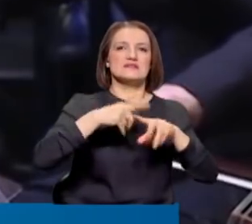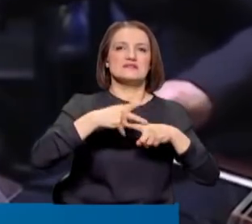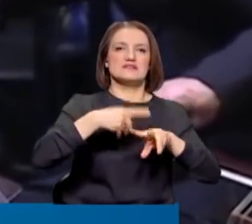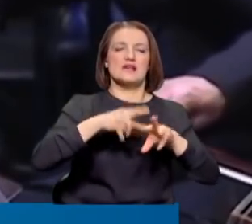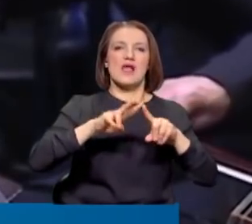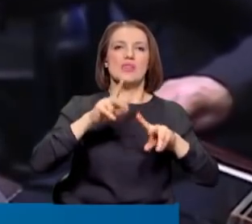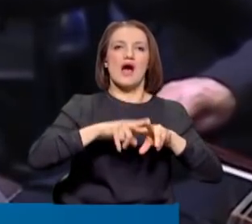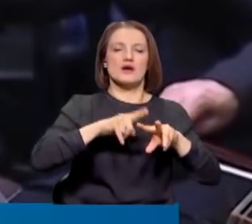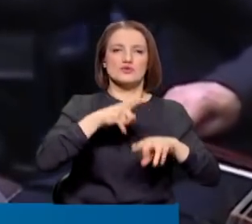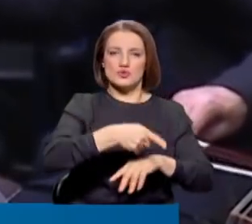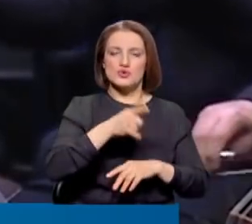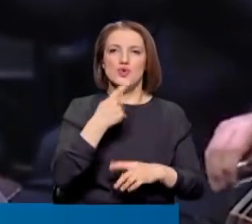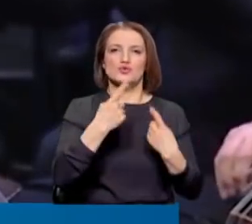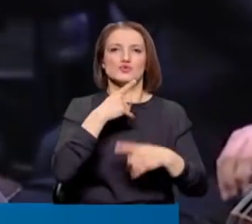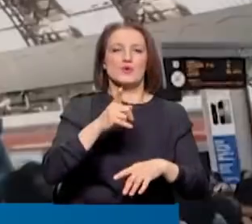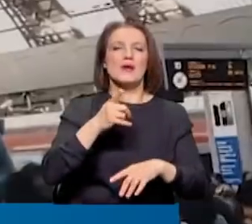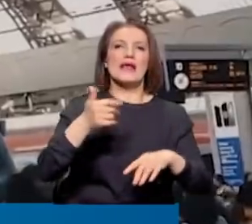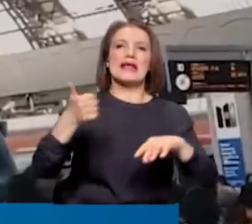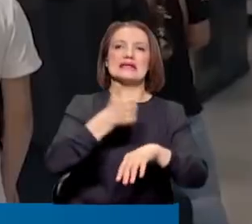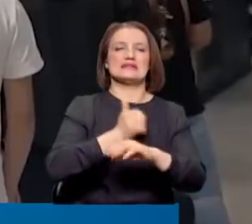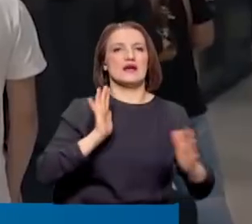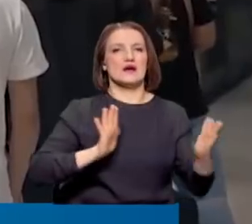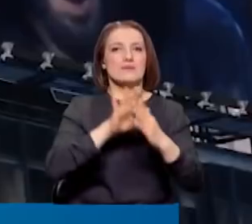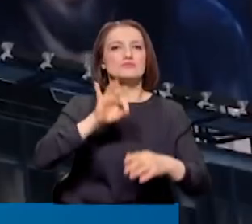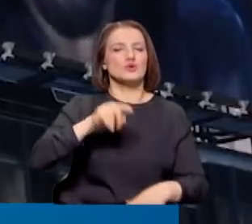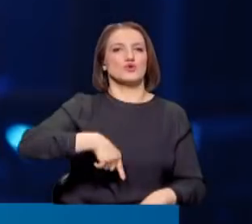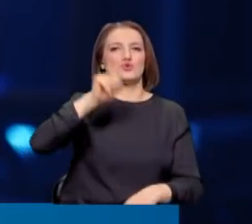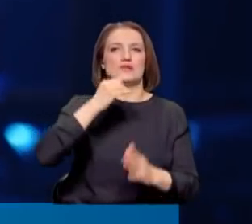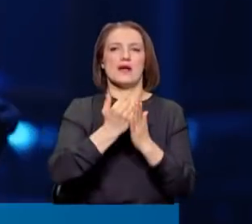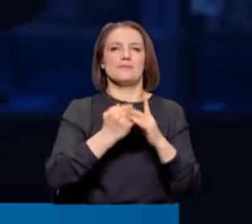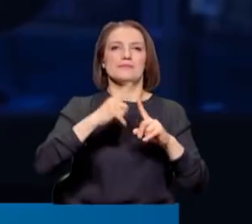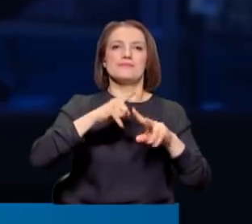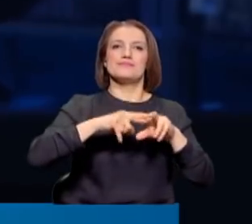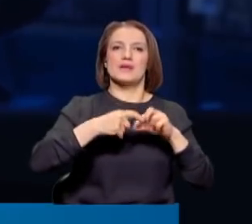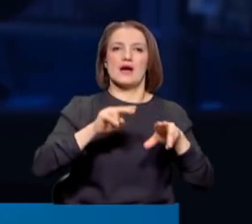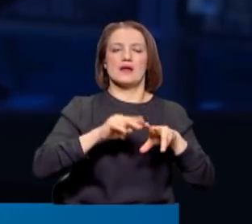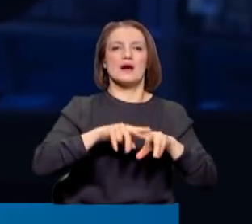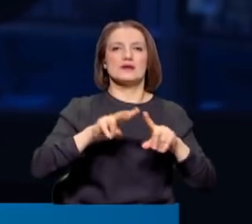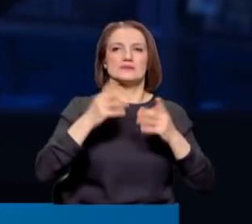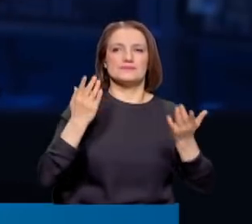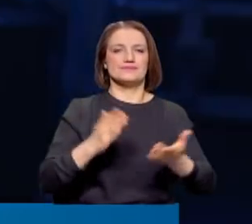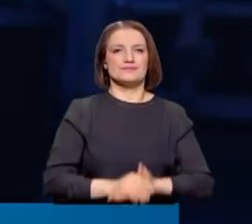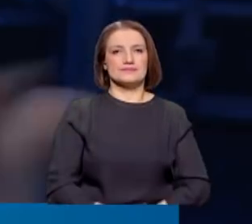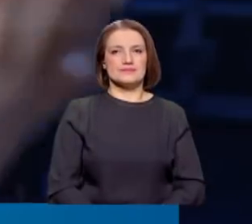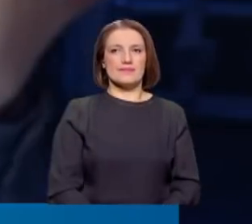şarkı sözüne iktidardan gelen tepkiler nedeniyle bugün Gündem Tarkan var mı